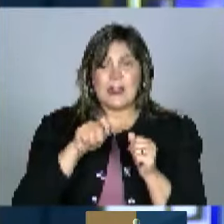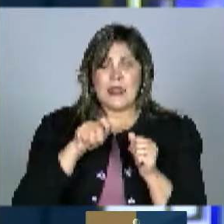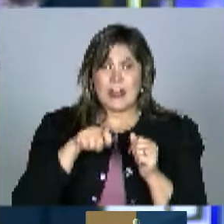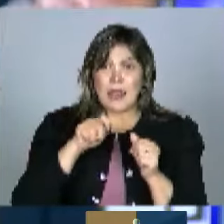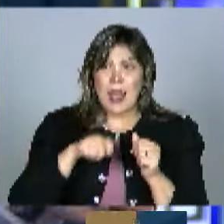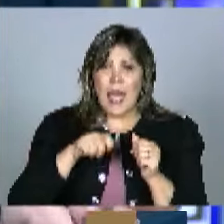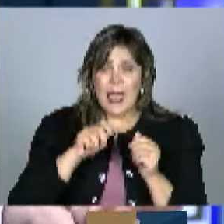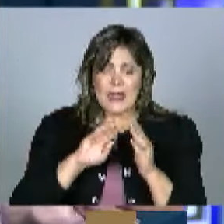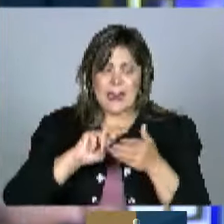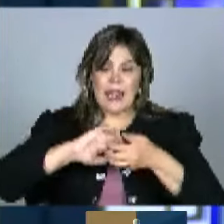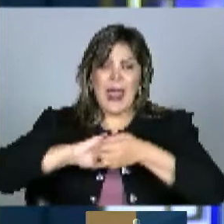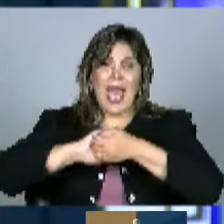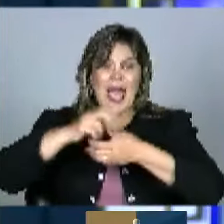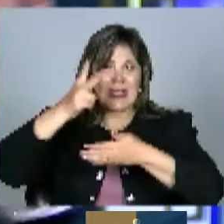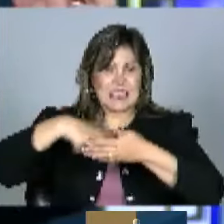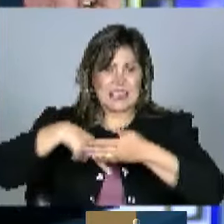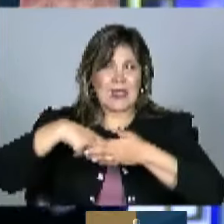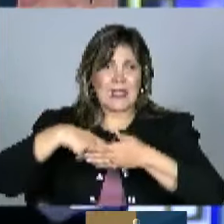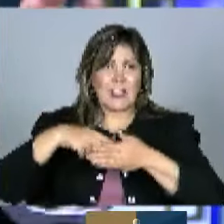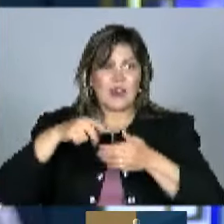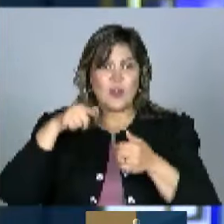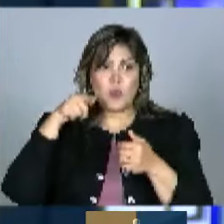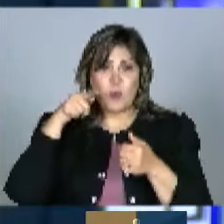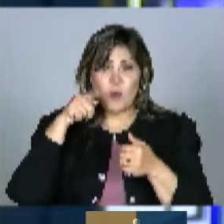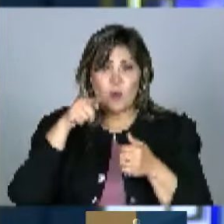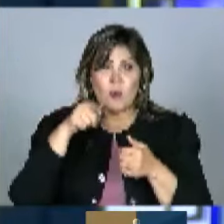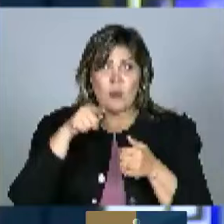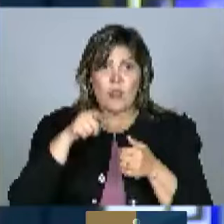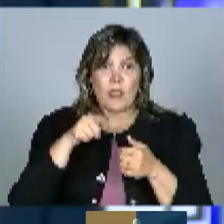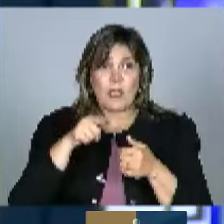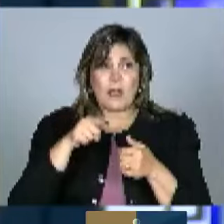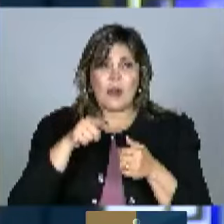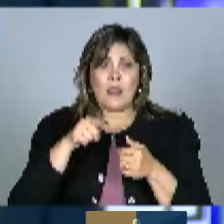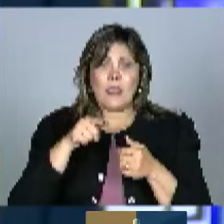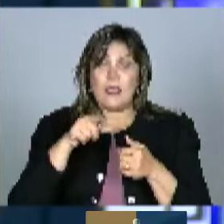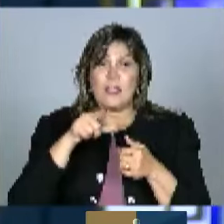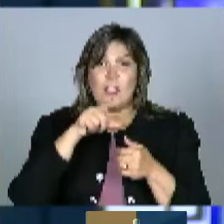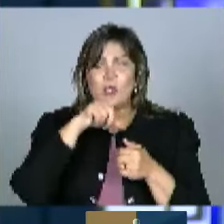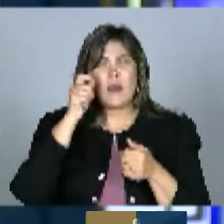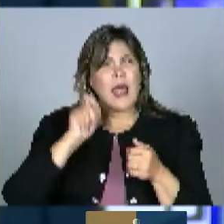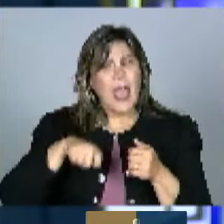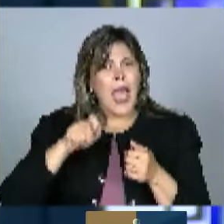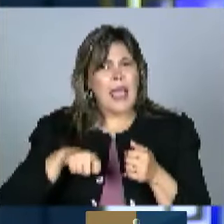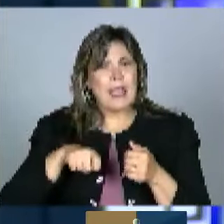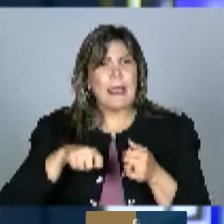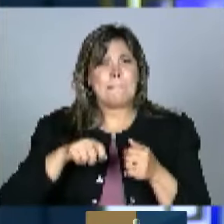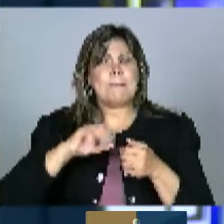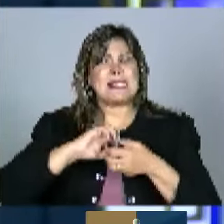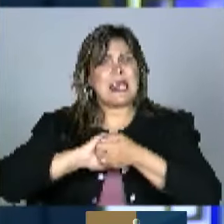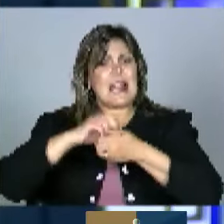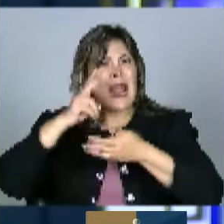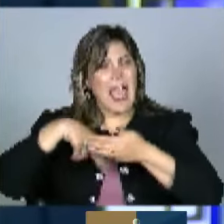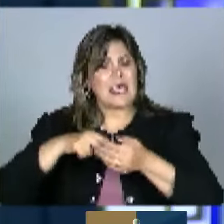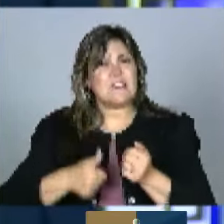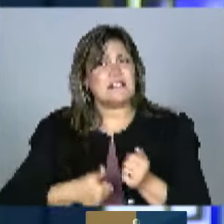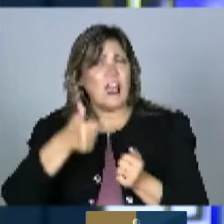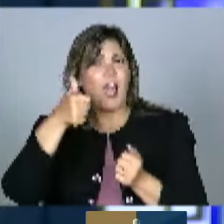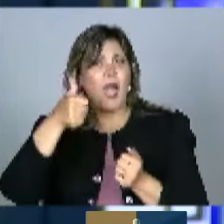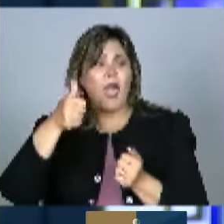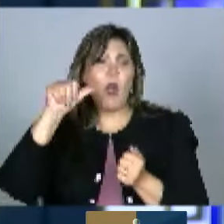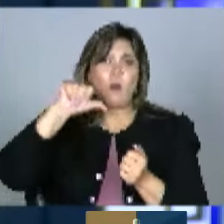وانك انت انذرت وخلاص لا لي ا احكم بان العقد ده صحيح ولا